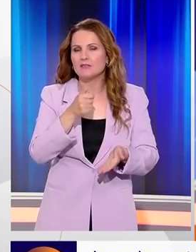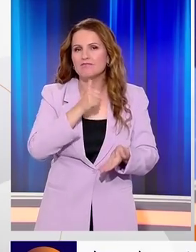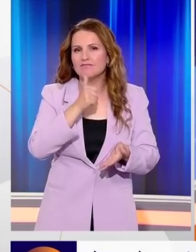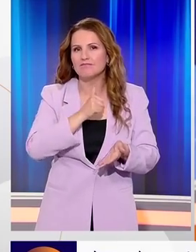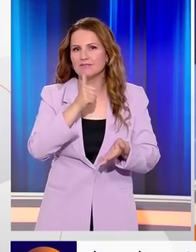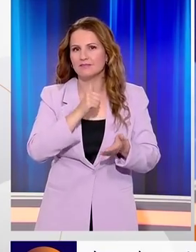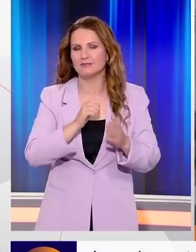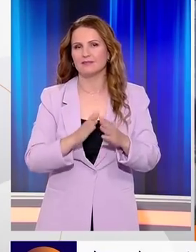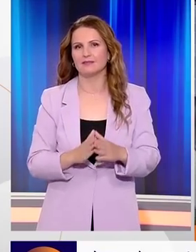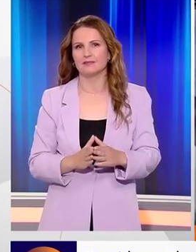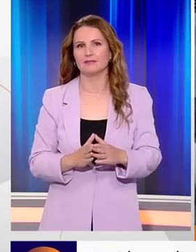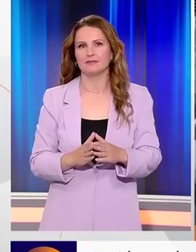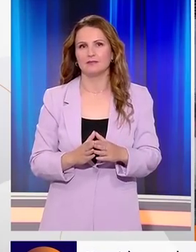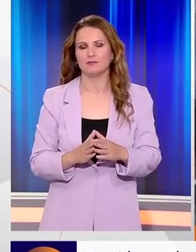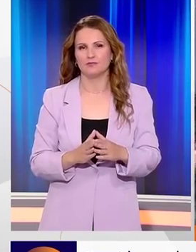υπομονή.